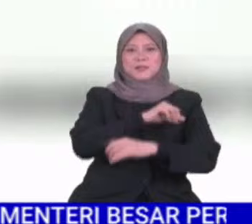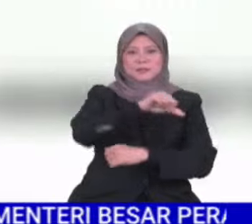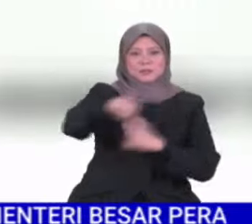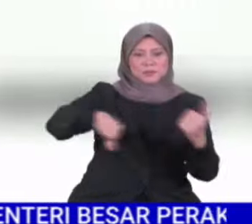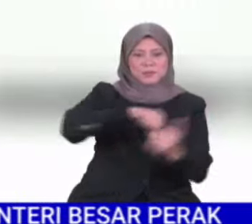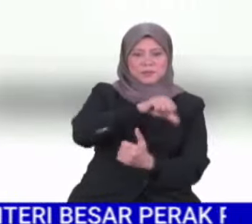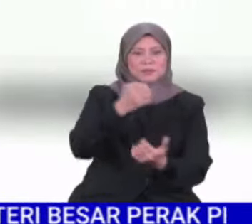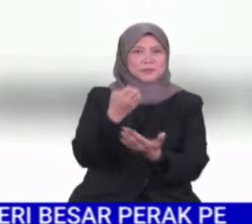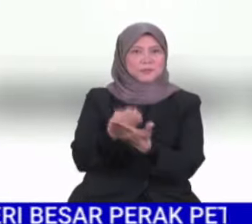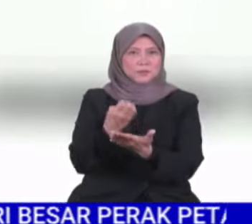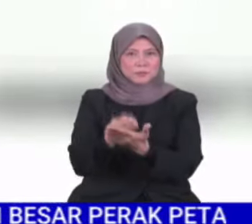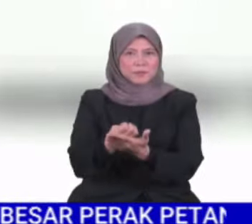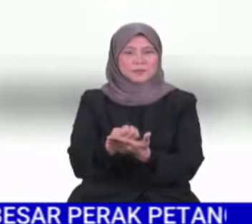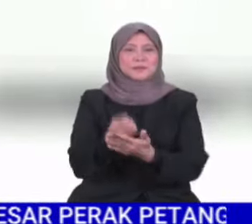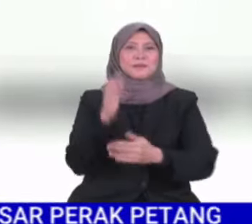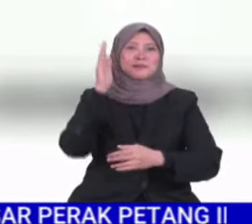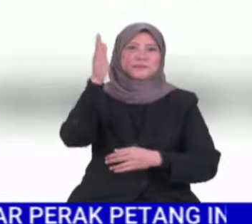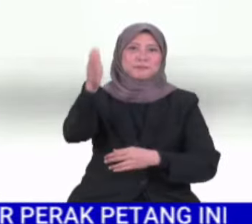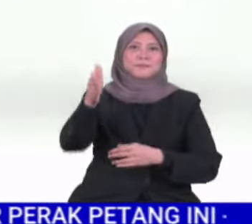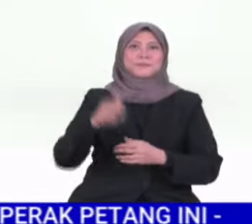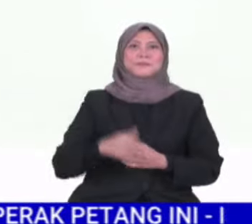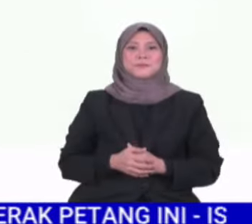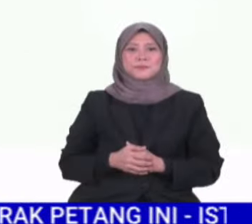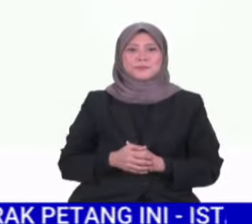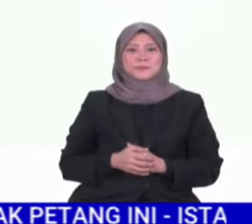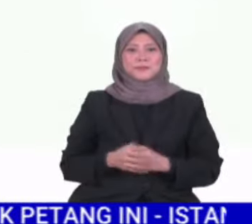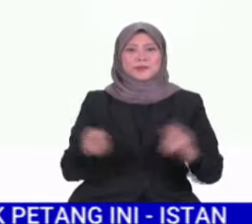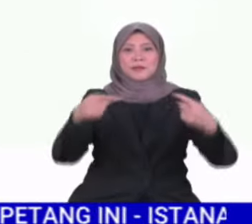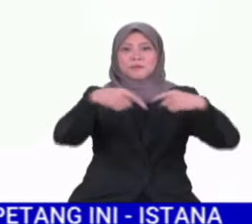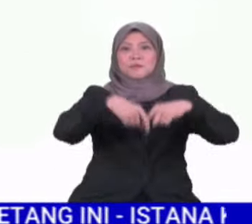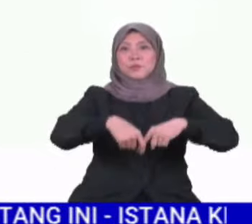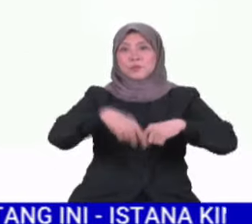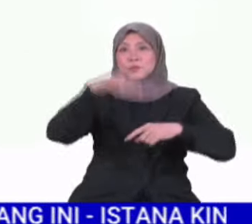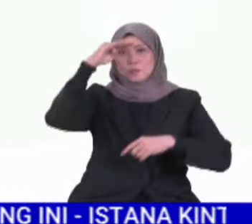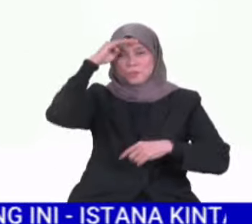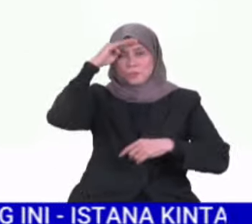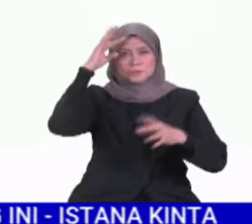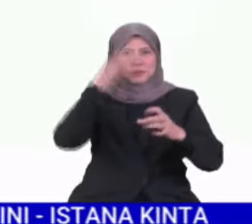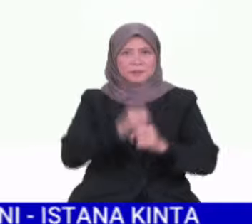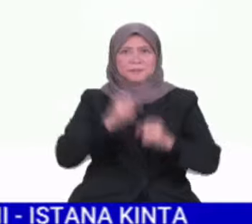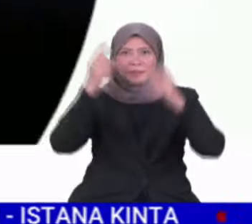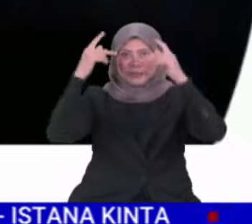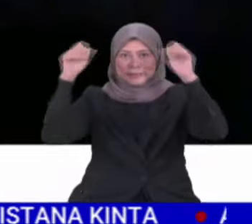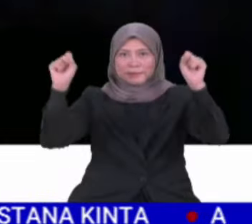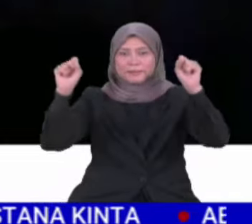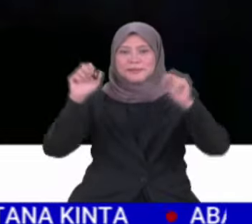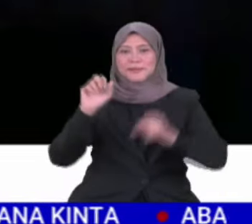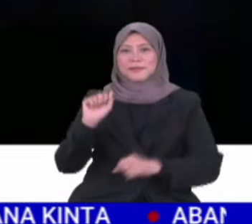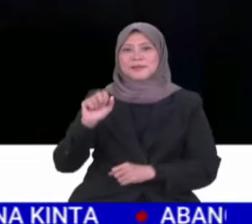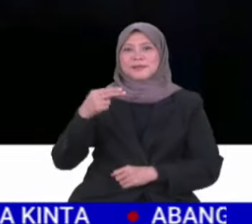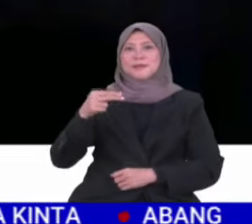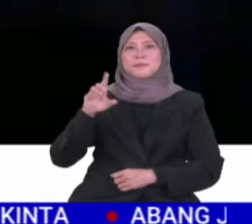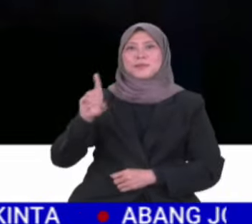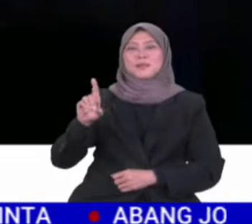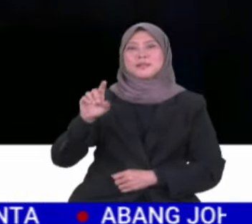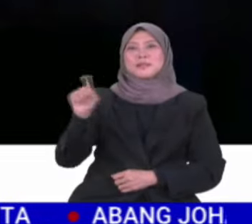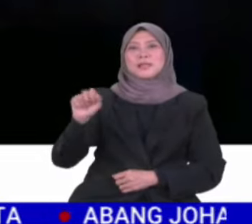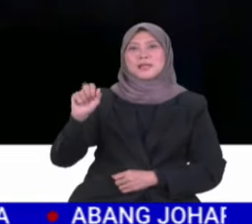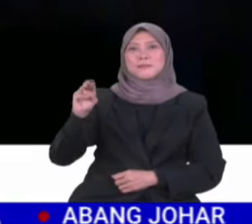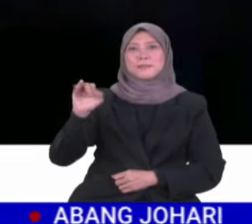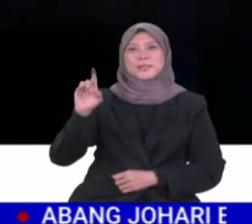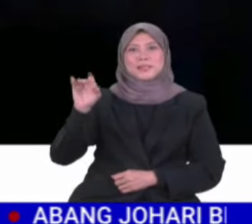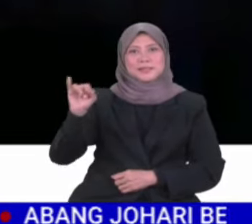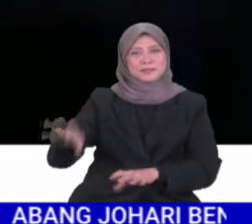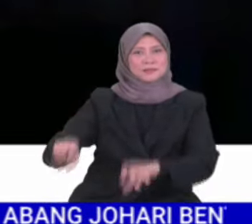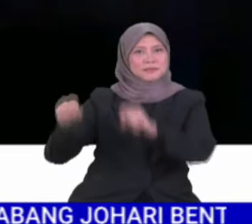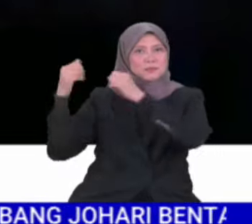sosial ekonomi pada masa akan datang Selain itu amno Johor juga yakin presiden amno Datu Sri Ahmad Zaid Hamidi akan